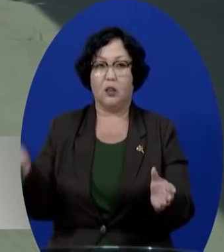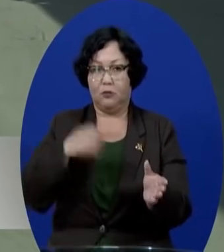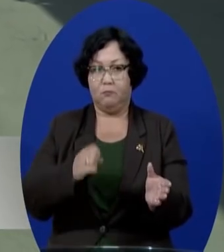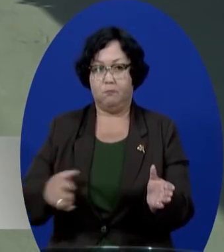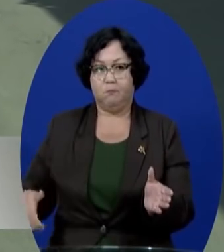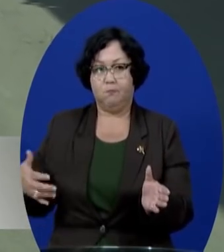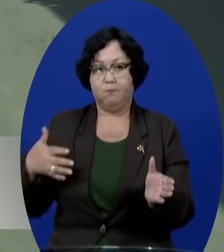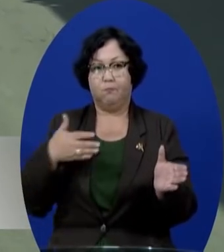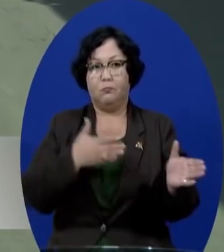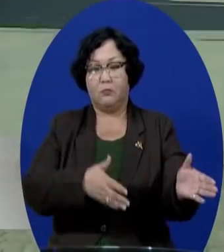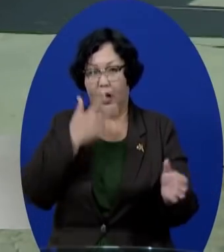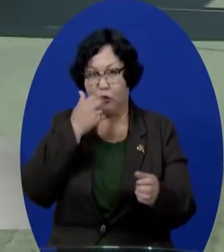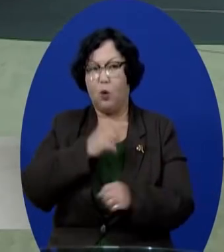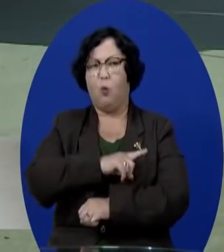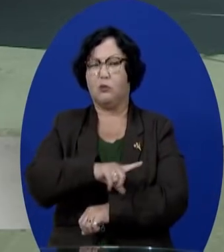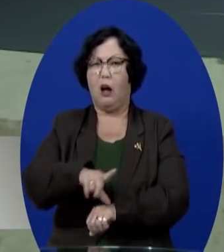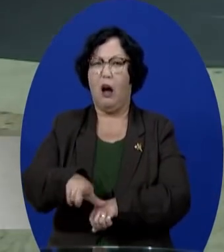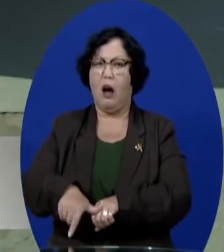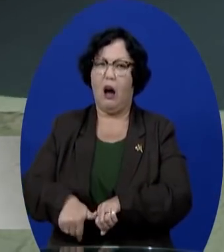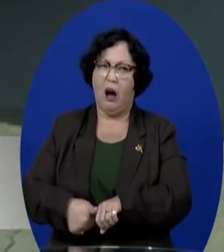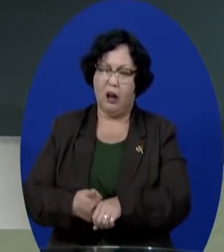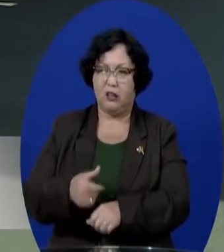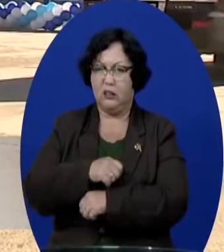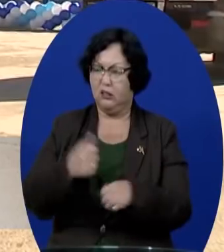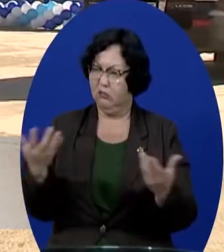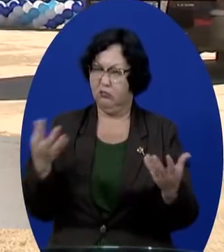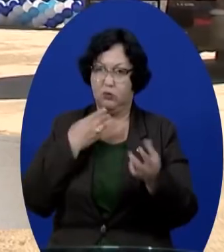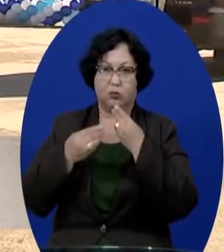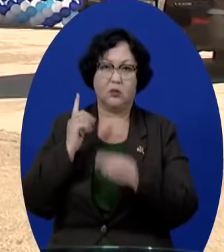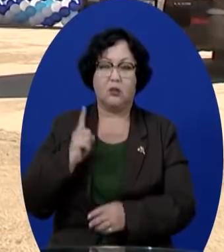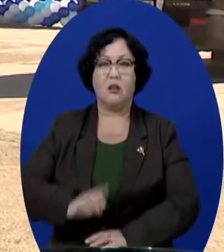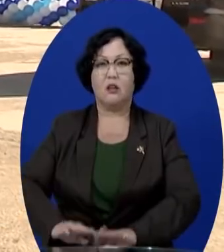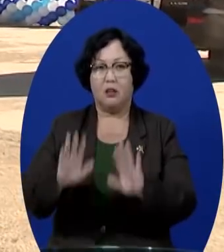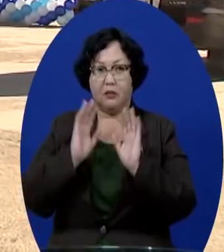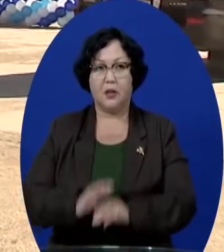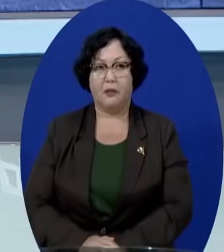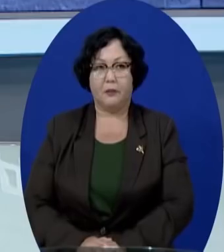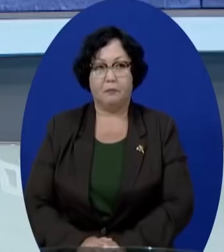Гэхдээ ачаа урсгал маш удаан байгааг иргэд шүүмжилсэн хэвээрл байна.